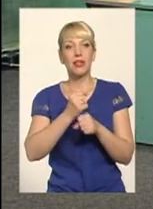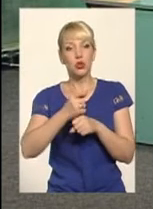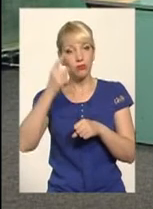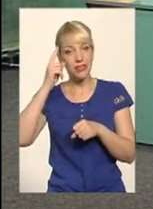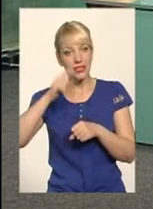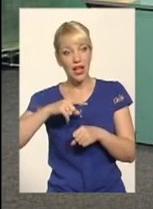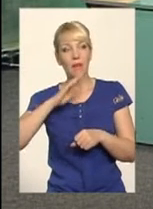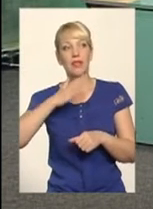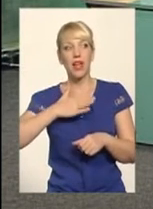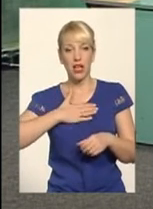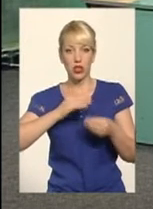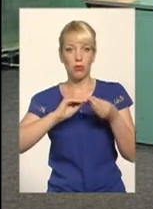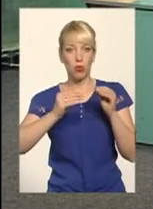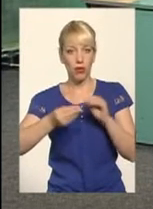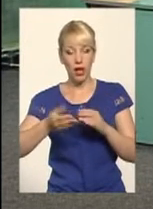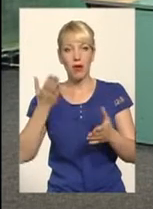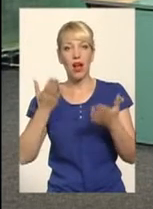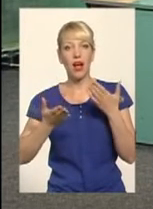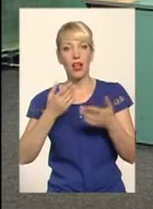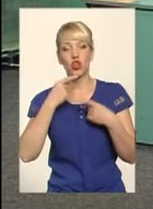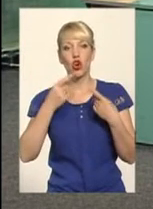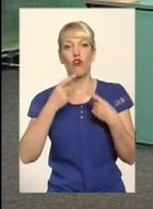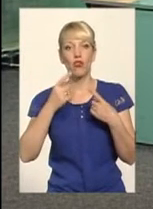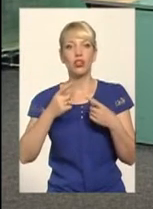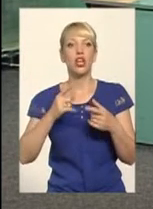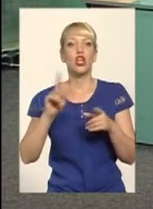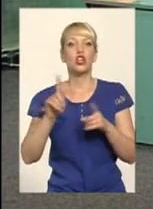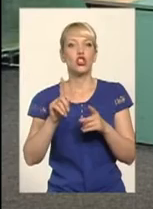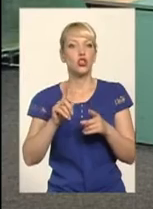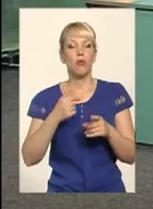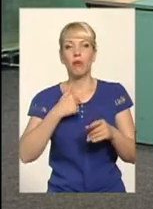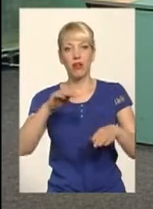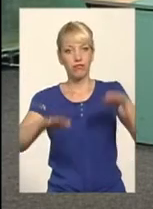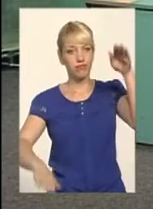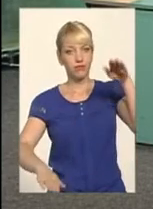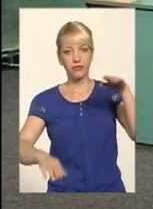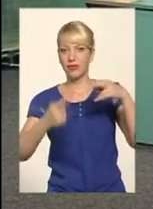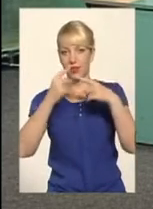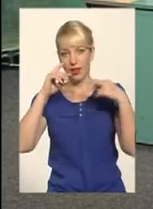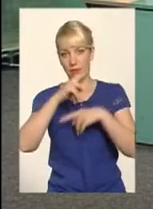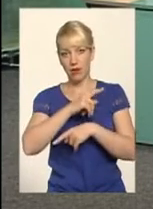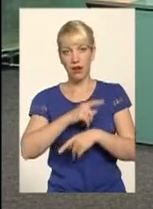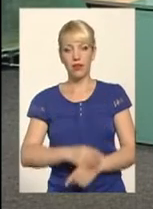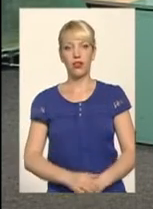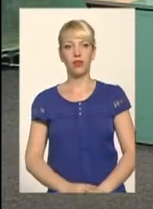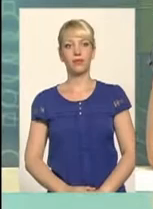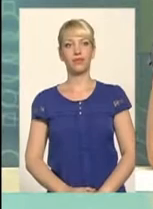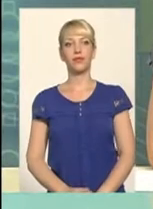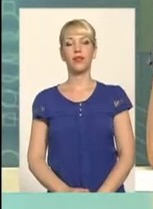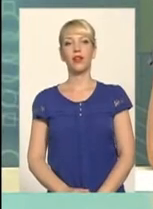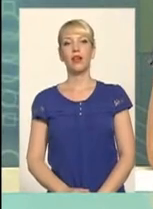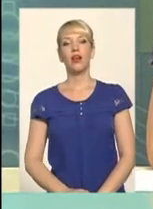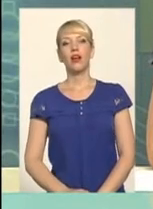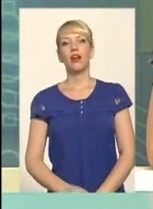проблеми. Але говорити, що між нами велика прірва, як між небом і землею, це теж неправильно. Юрій Миколаївич,